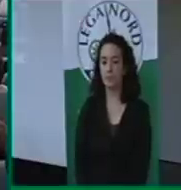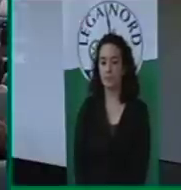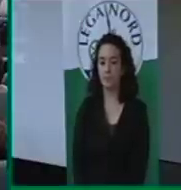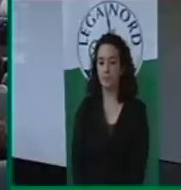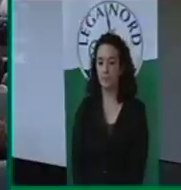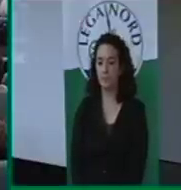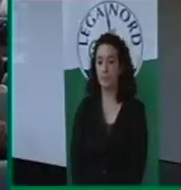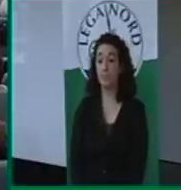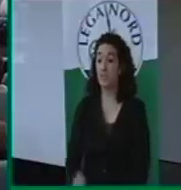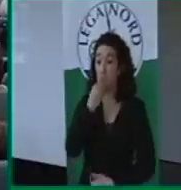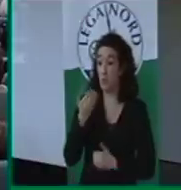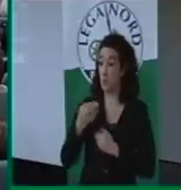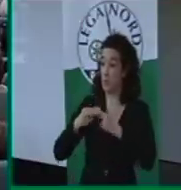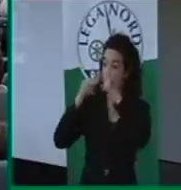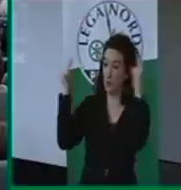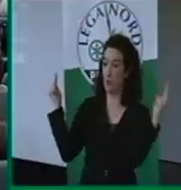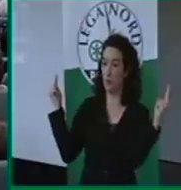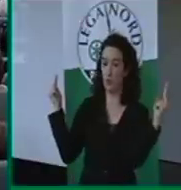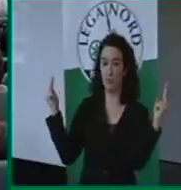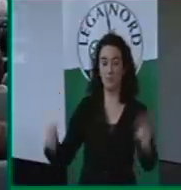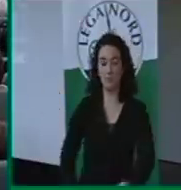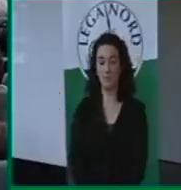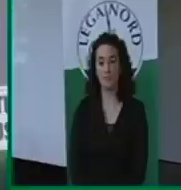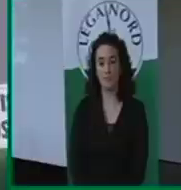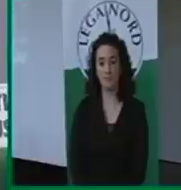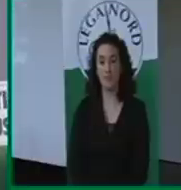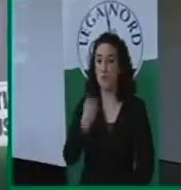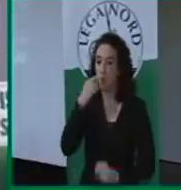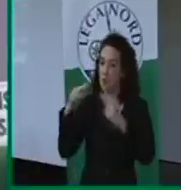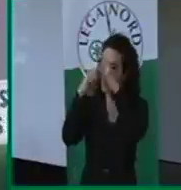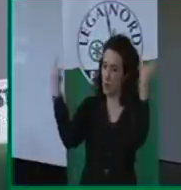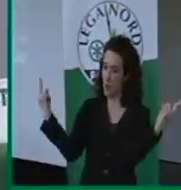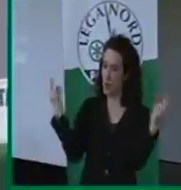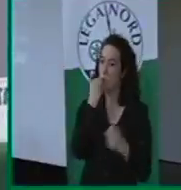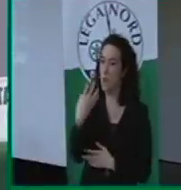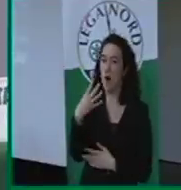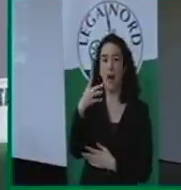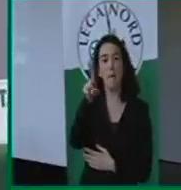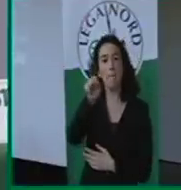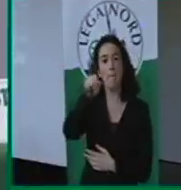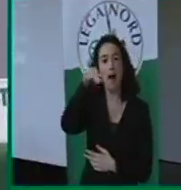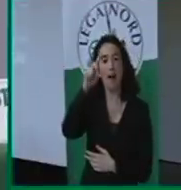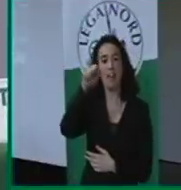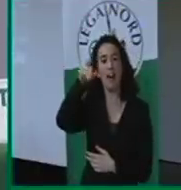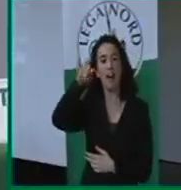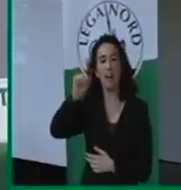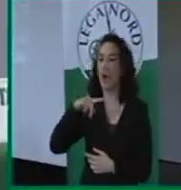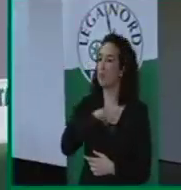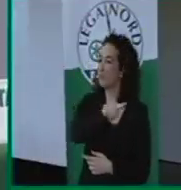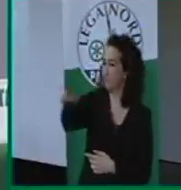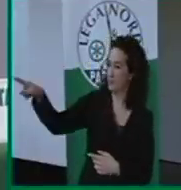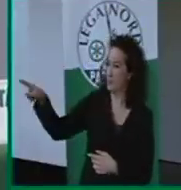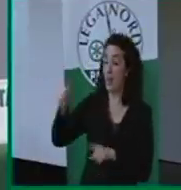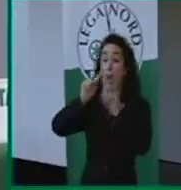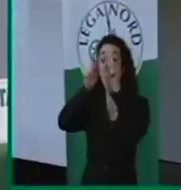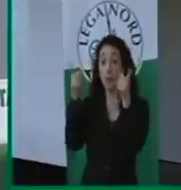applauso Buongiorno e funziona Sì buongiorno e buona pagna a tutti Io porto i saluti dalla provincia